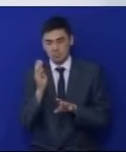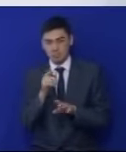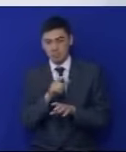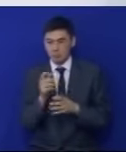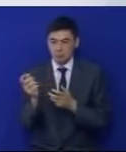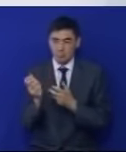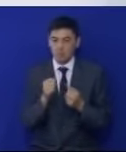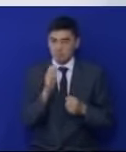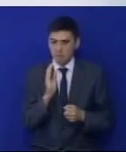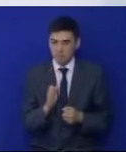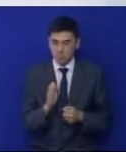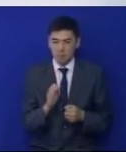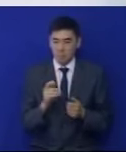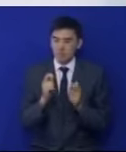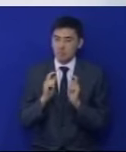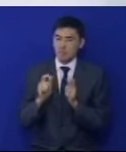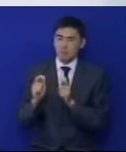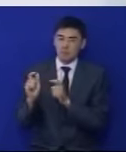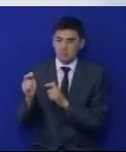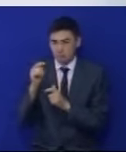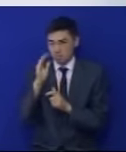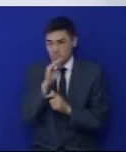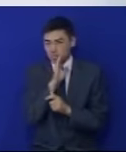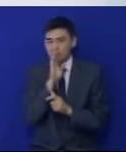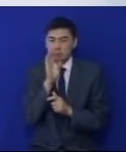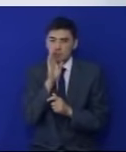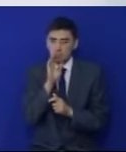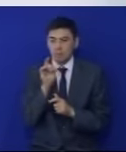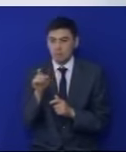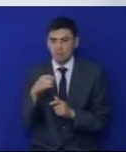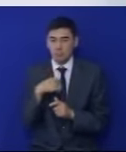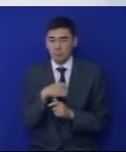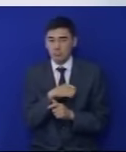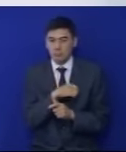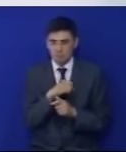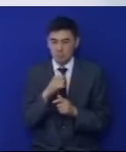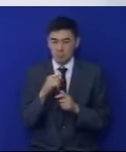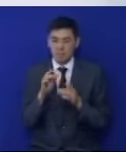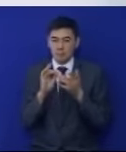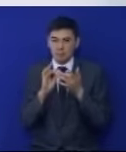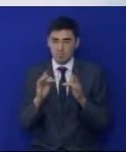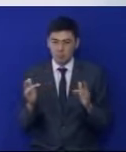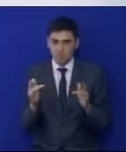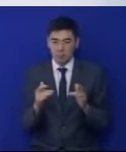кетейік, балабақшаға бағыттау қағыздарын ата-аналар әкімшілікке келмей-ақ өздері ала алады. Ол үшін